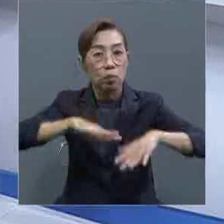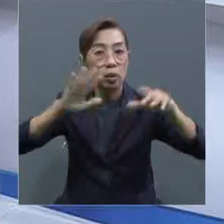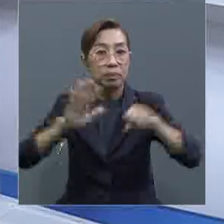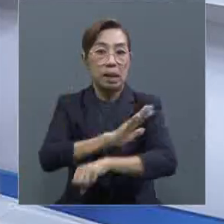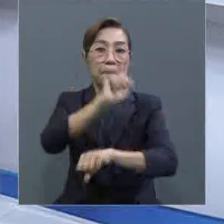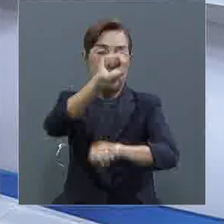ภัยพิบัติแล้วค่ะ